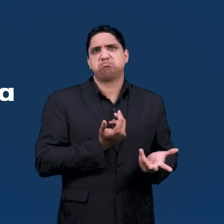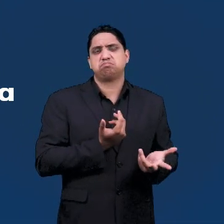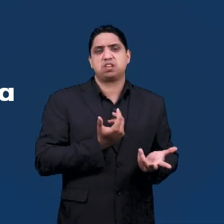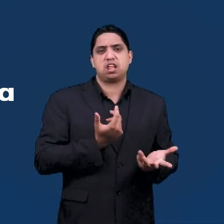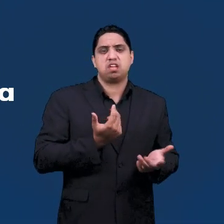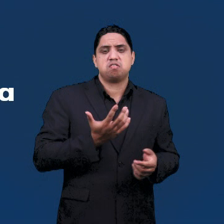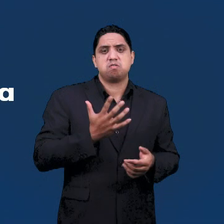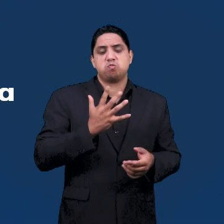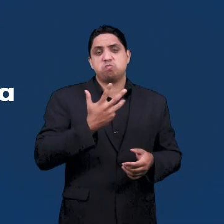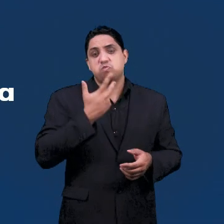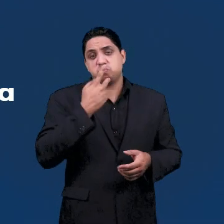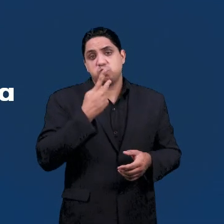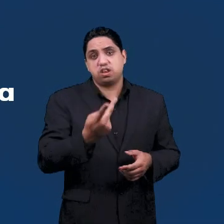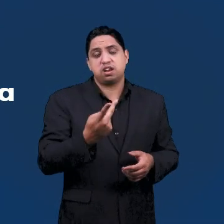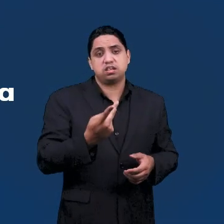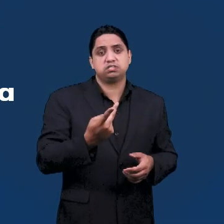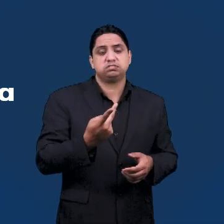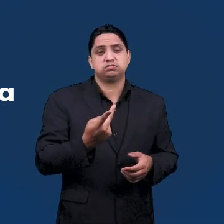такое, что было